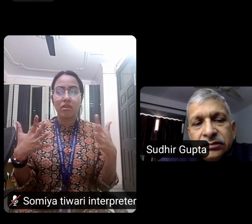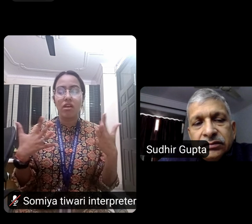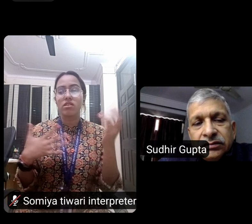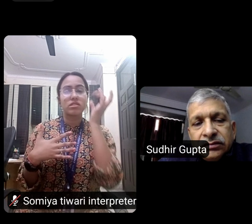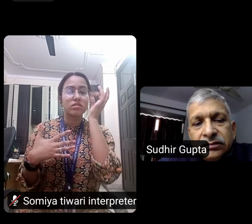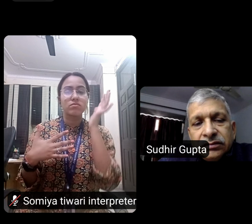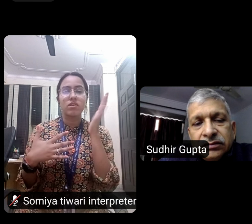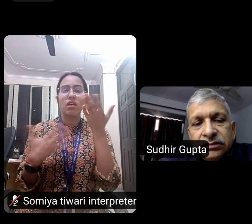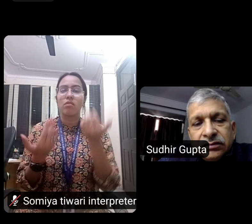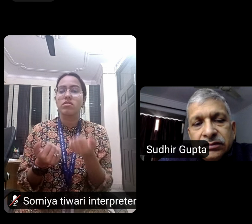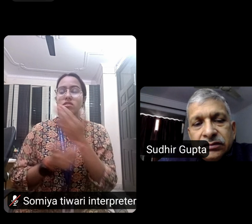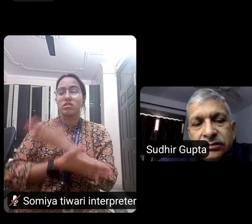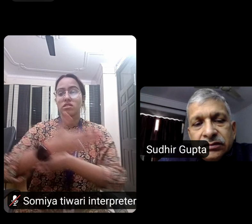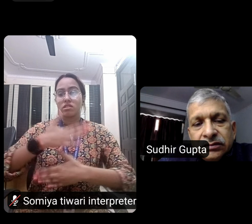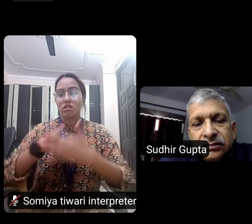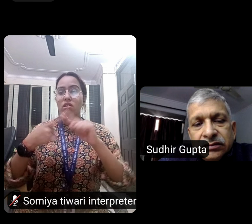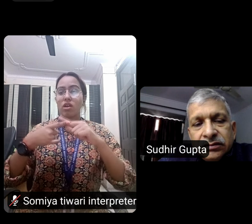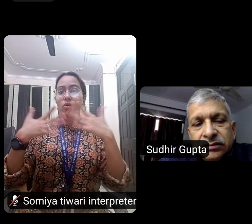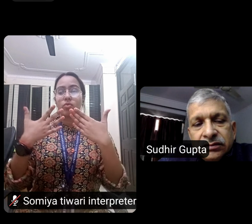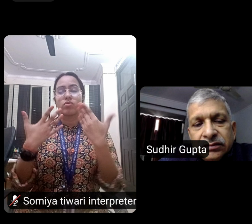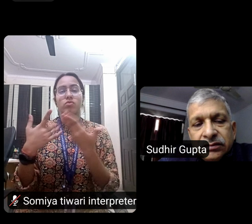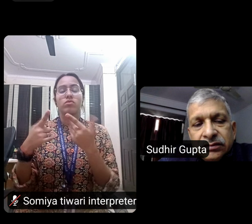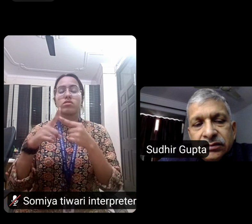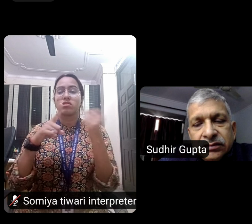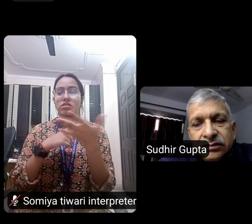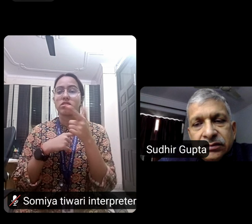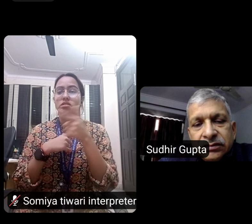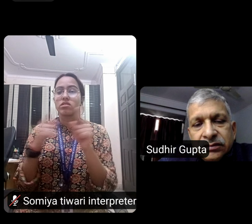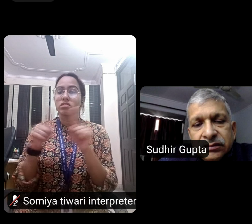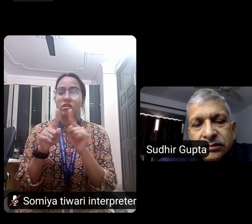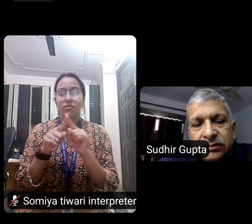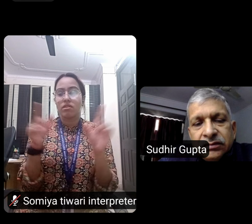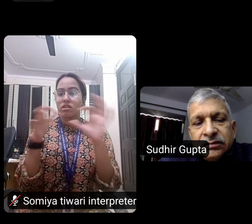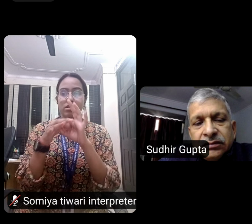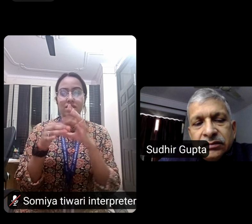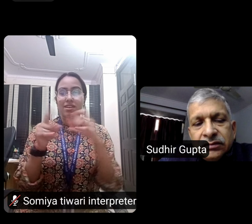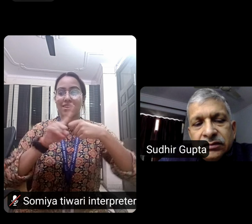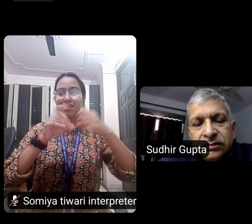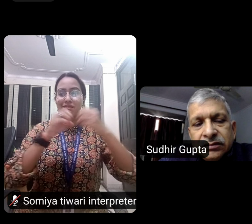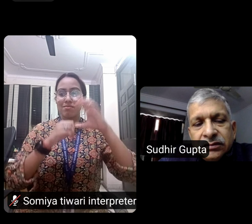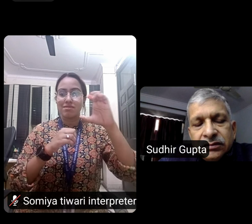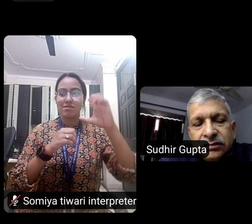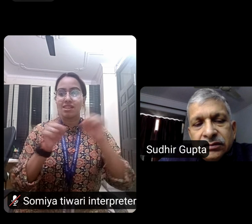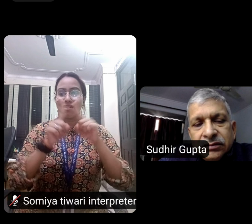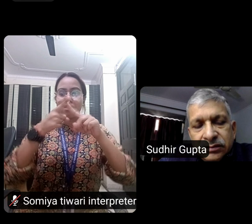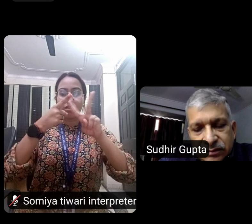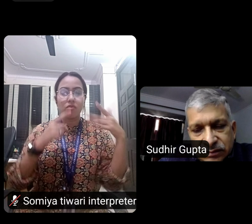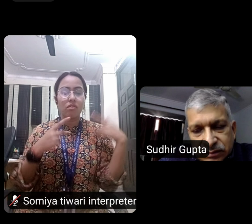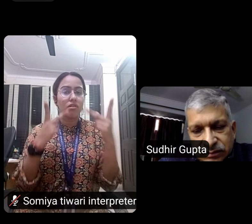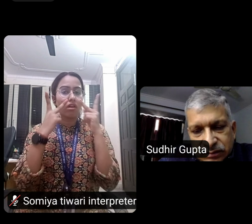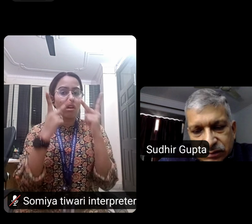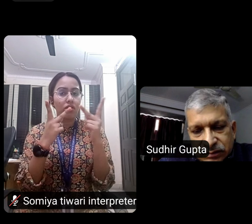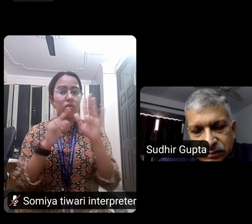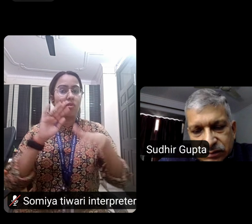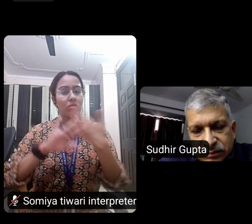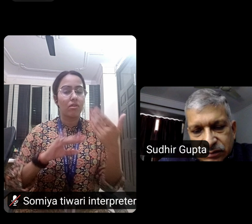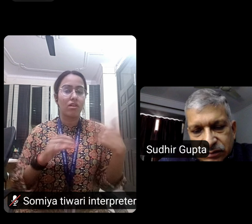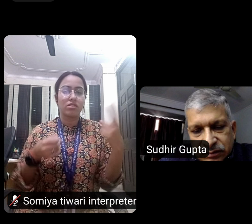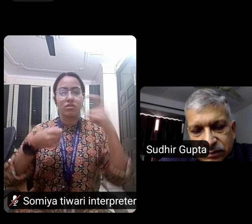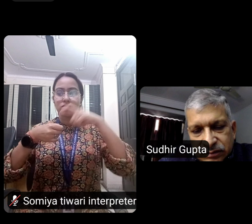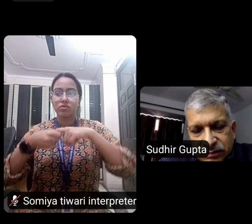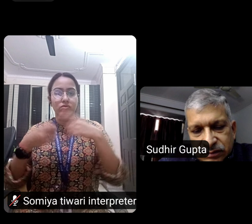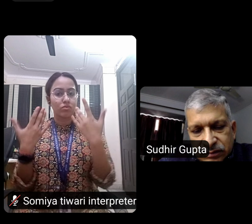जुड़ी हूँ, मैं केबीसी के दौरान सार्थक से जुड़ी थी। मुझे नहीं पता था जो, मतलब सार्थक में ऐसे ऐसे बच्चे का ट्रीटमेंट होती है, ऐसे